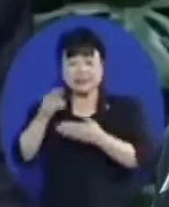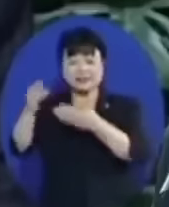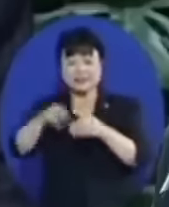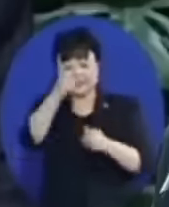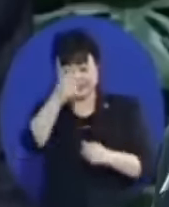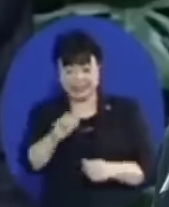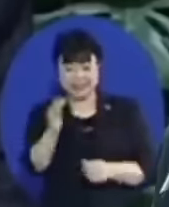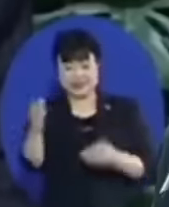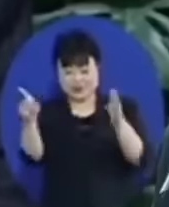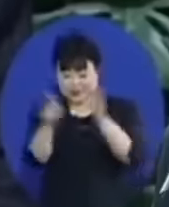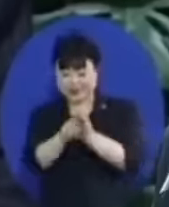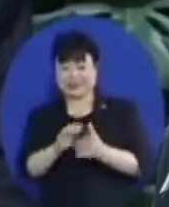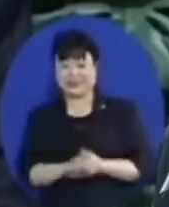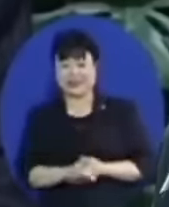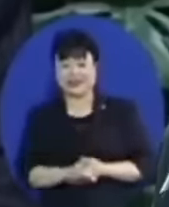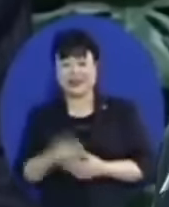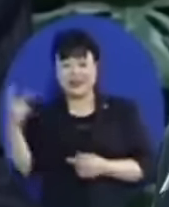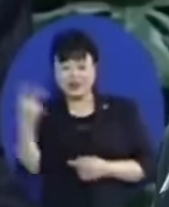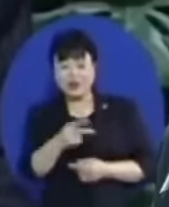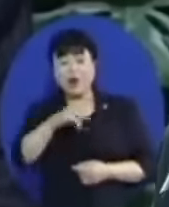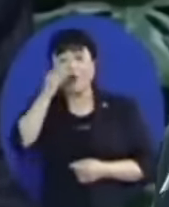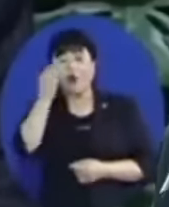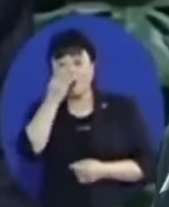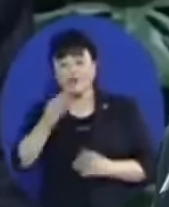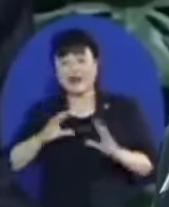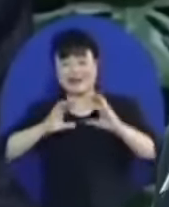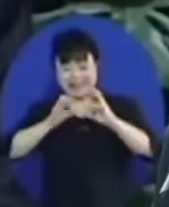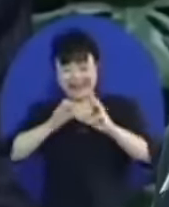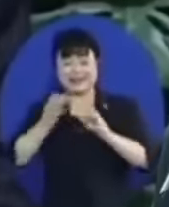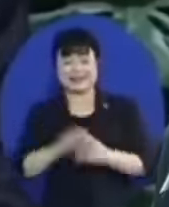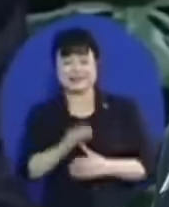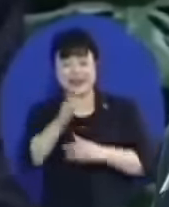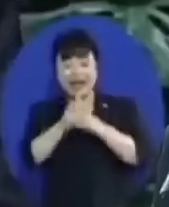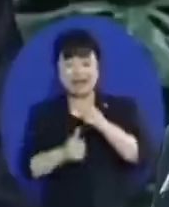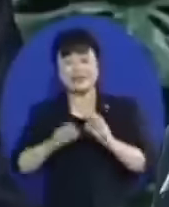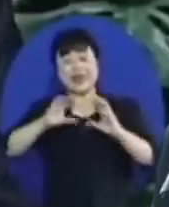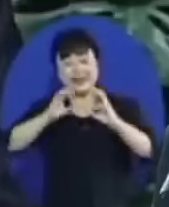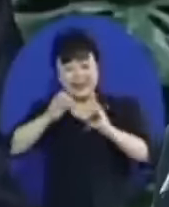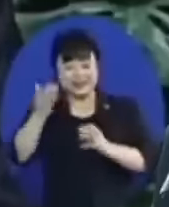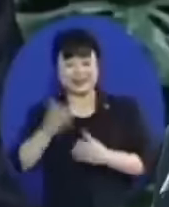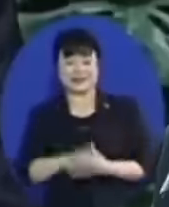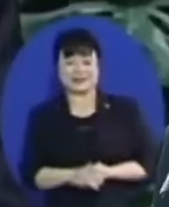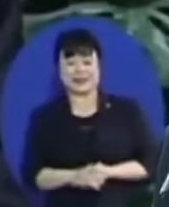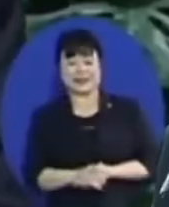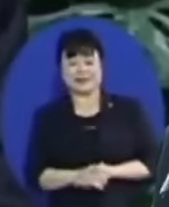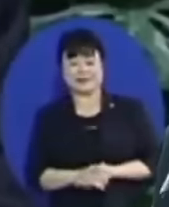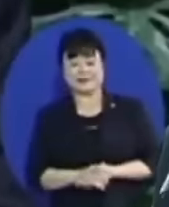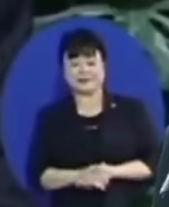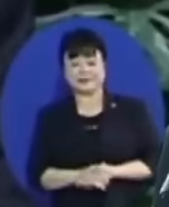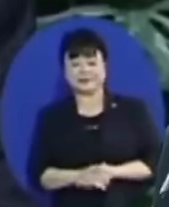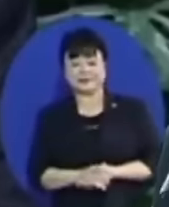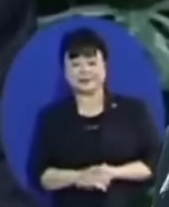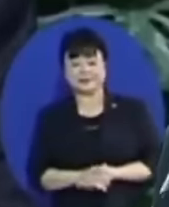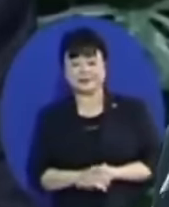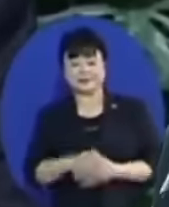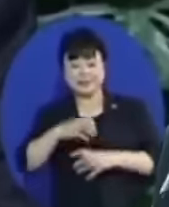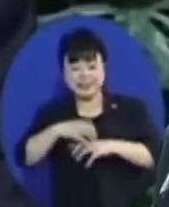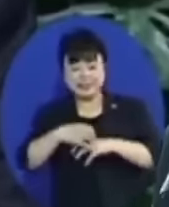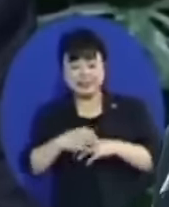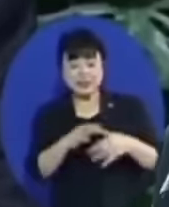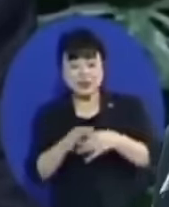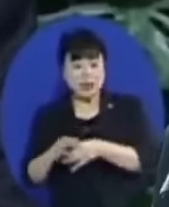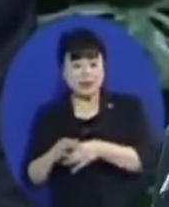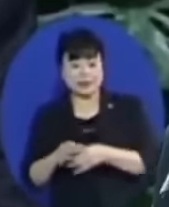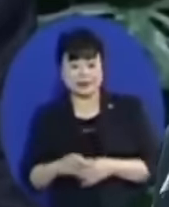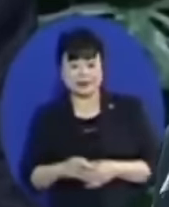제사장이 된 것입니다. 그리고 우리는 거룩한 나라가 된 것입니다. 하나님의 나라가 된 것입니다. 세상에 초한 나라가